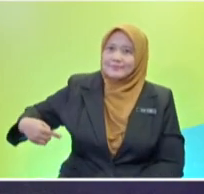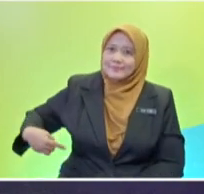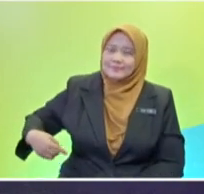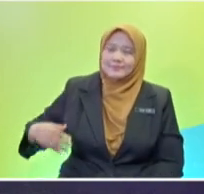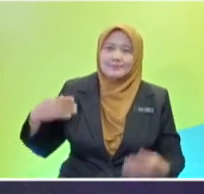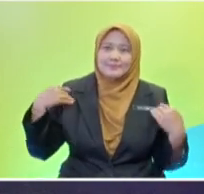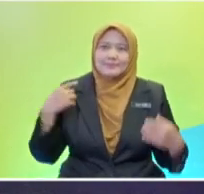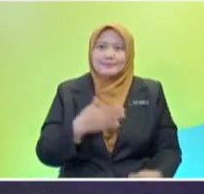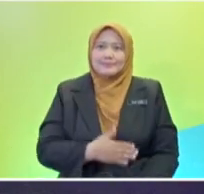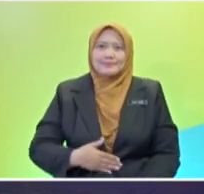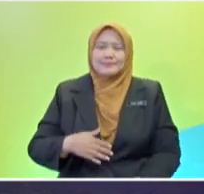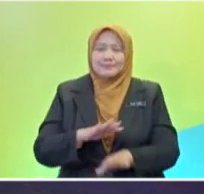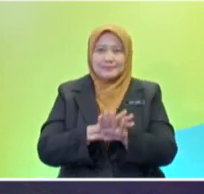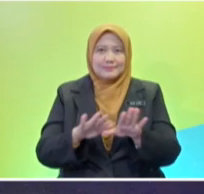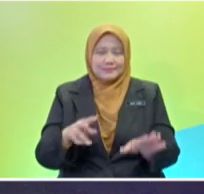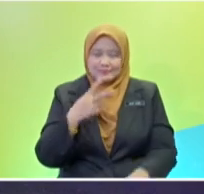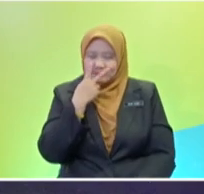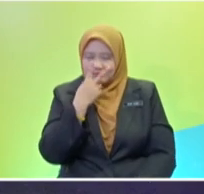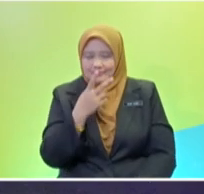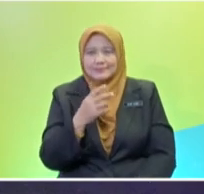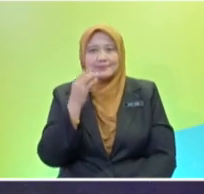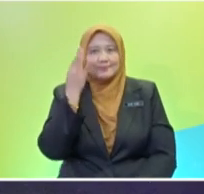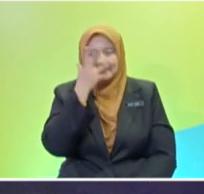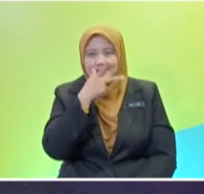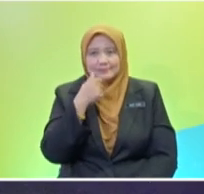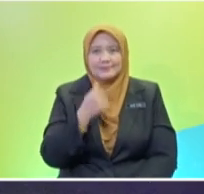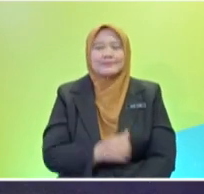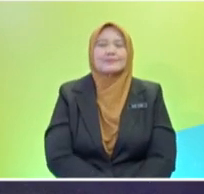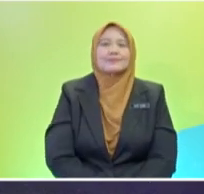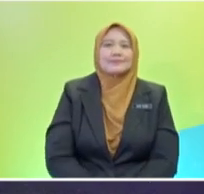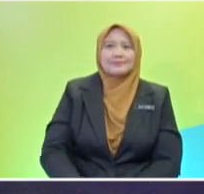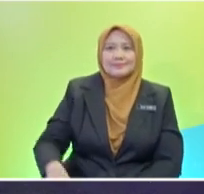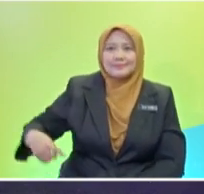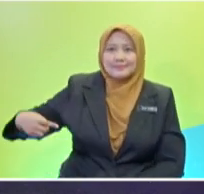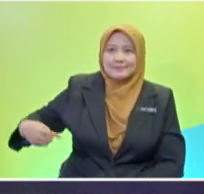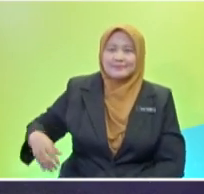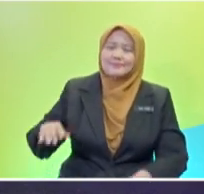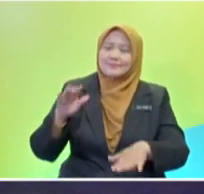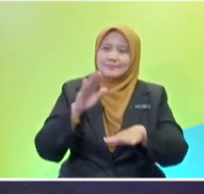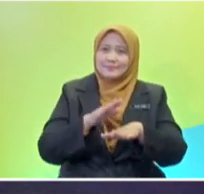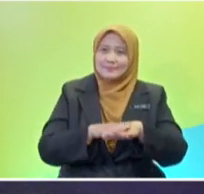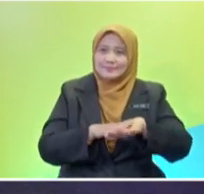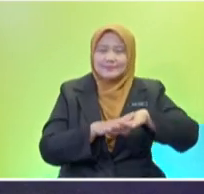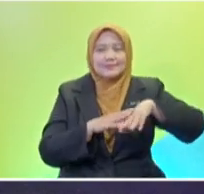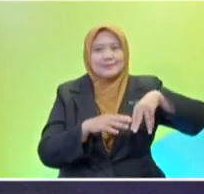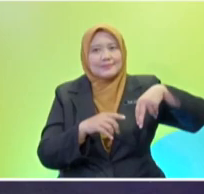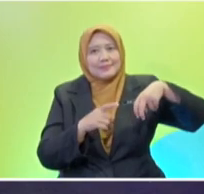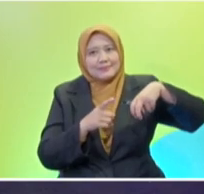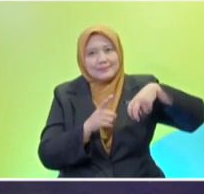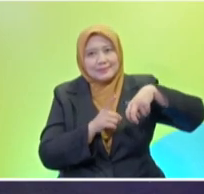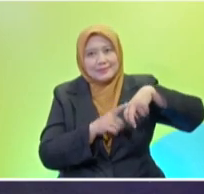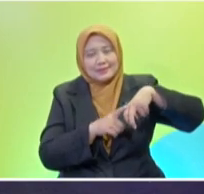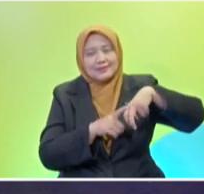perut-perut cantik tak pernah tengok baru atas pinggang-pinggang atas lutut tuh